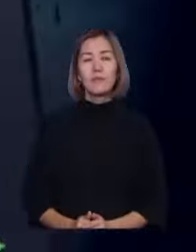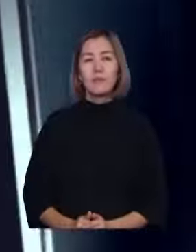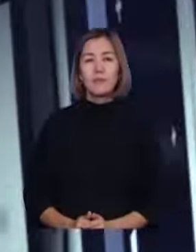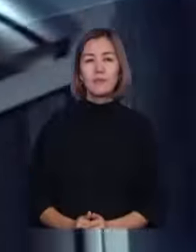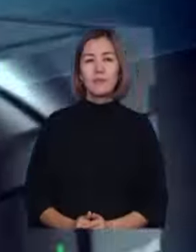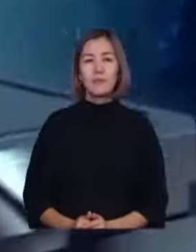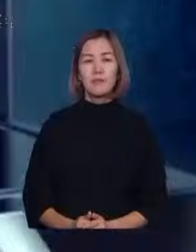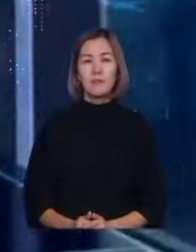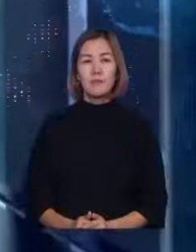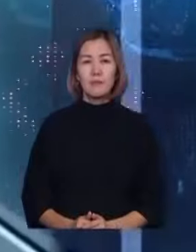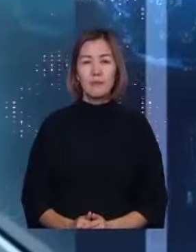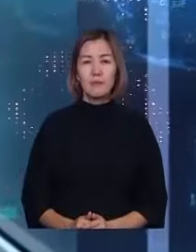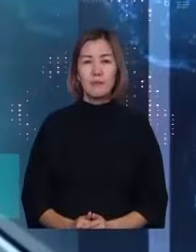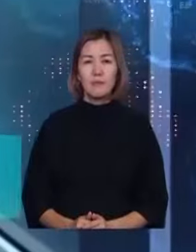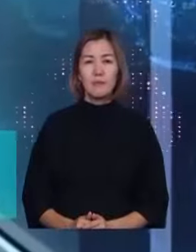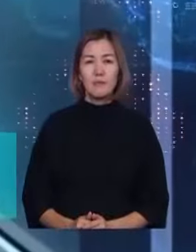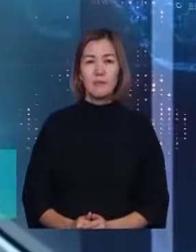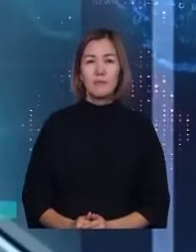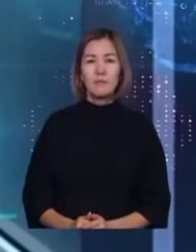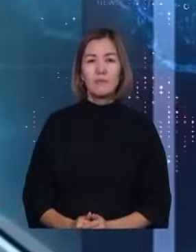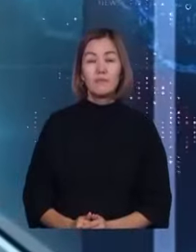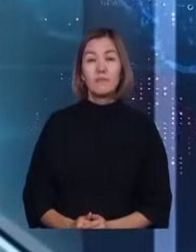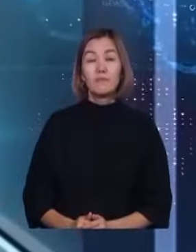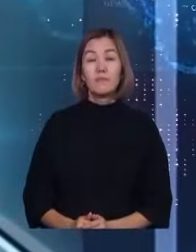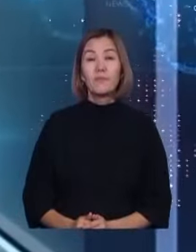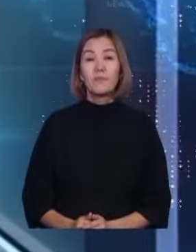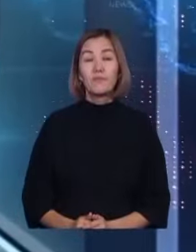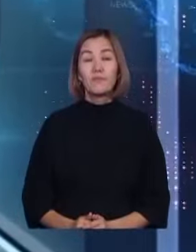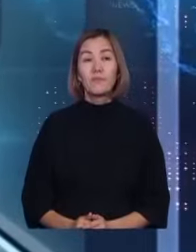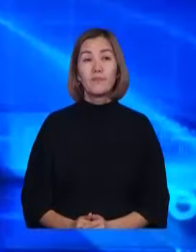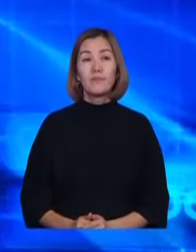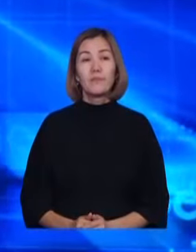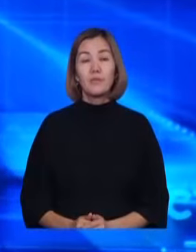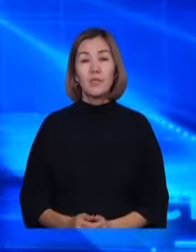Нұржан Қасаболатов, Қайрат Қасторғанов, Жетісу арнасы.